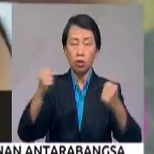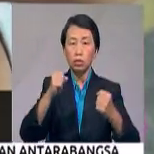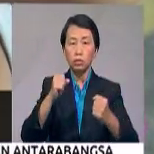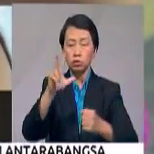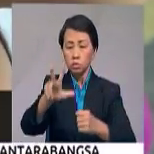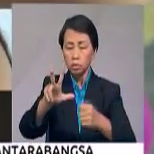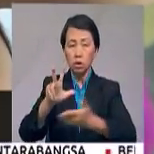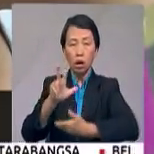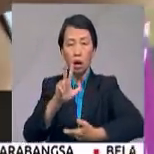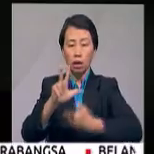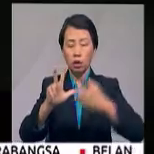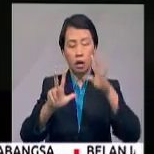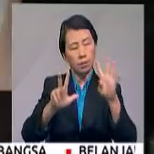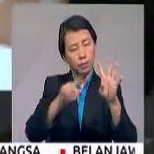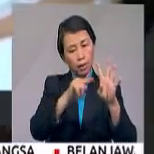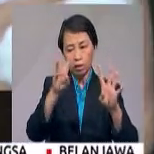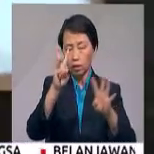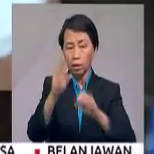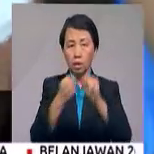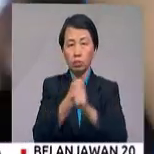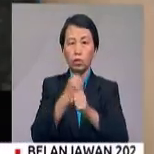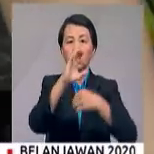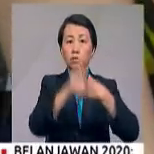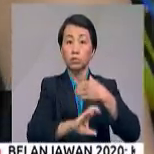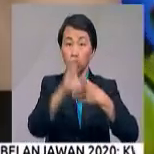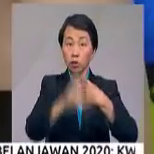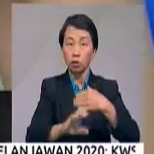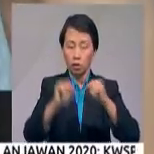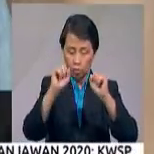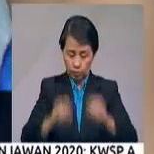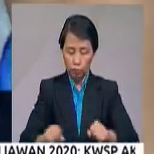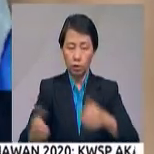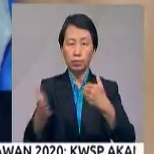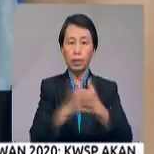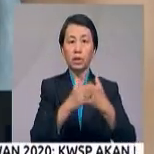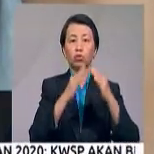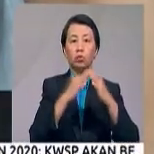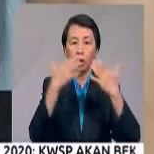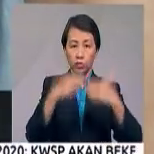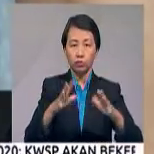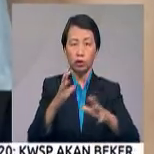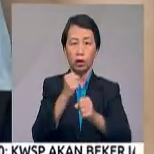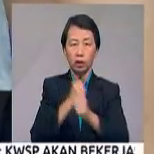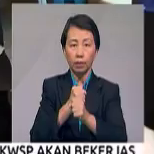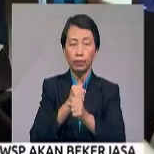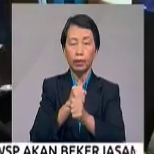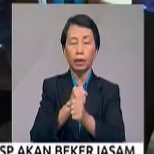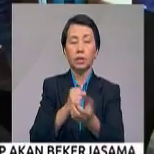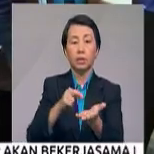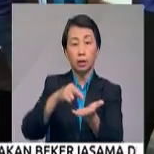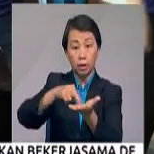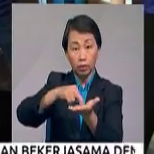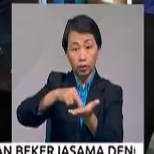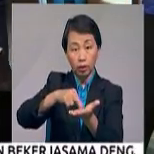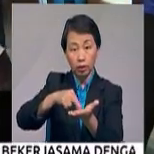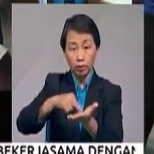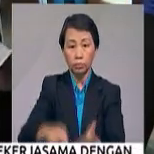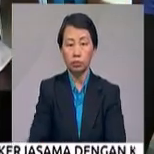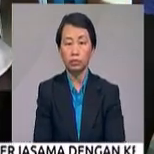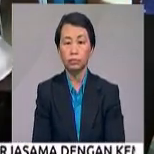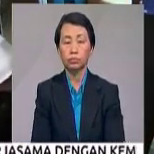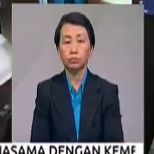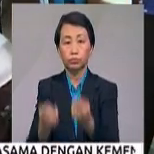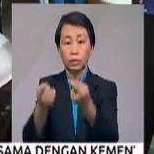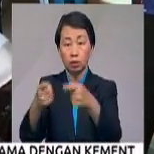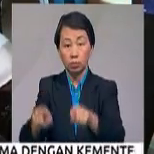anaknya yang berusia antara 4 hingga 6 tahun turut cedera dan dibenarkan pulang selepas menerima rawatan. Kejadian berlaku